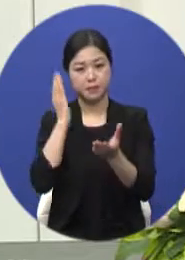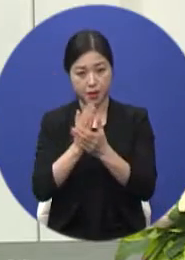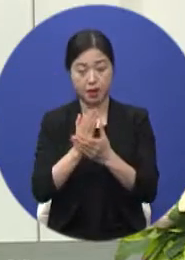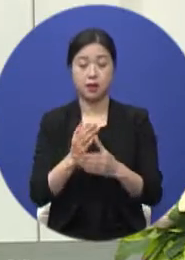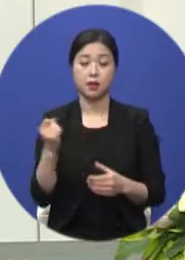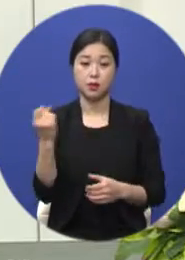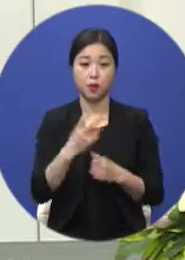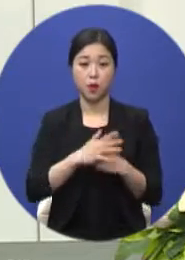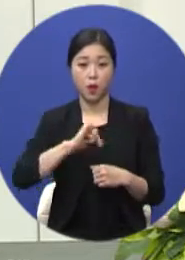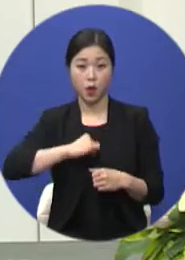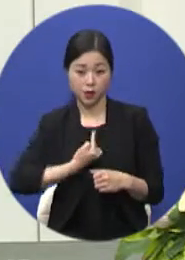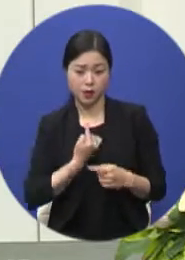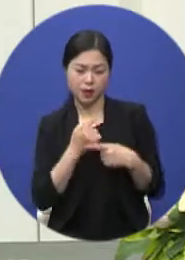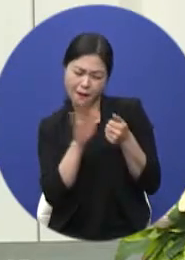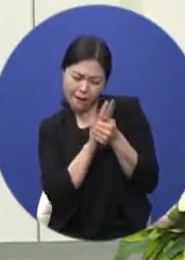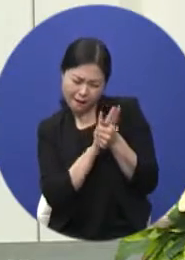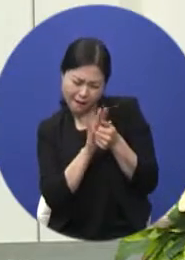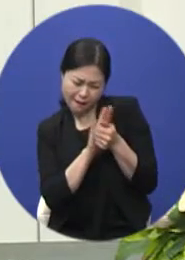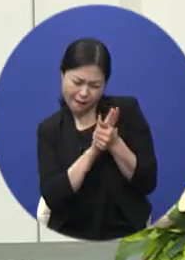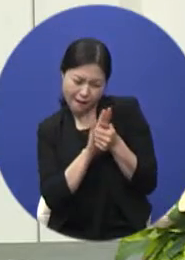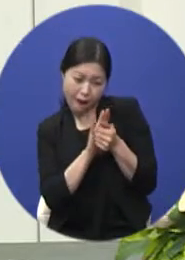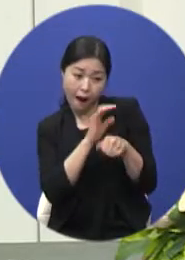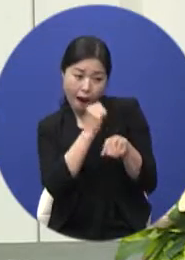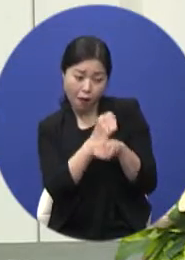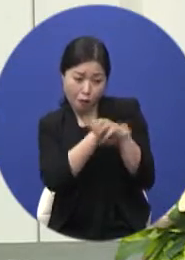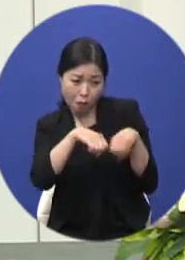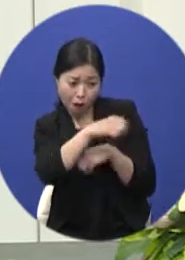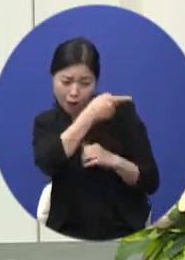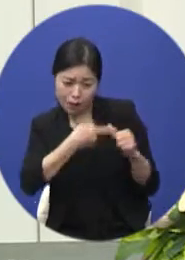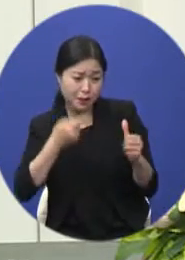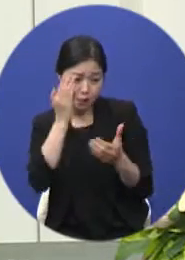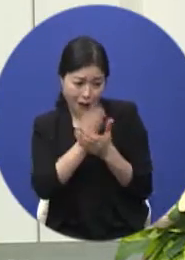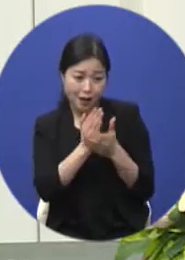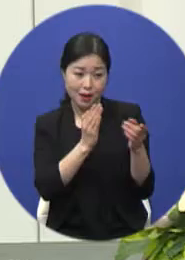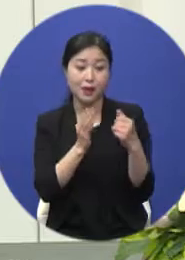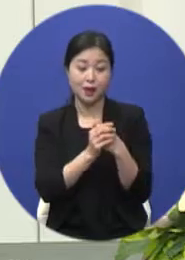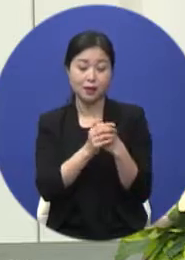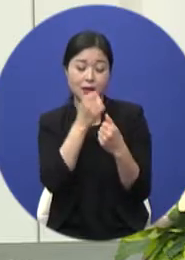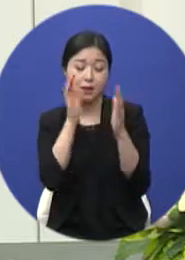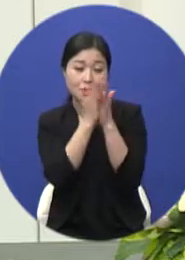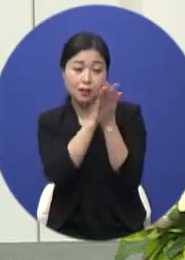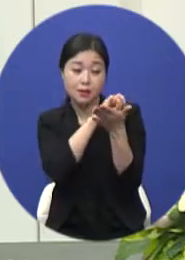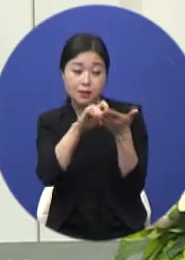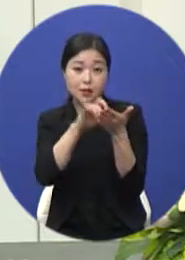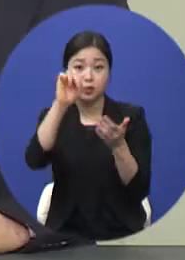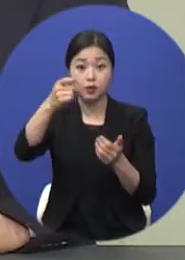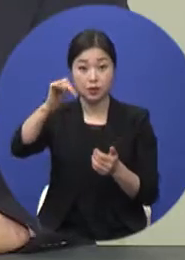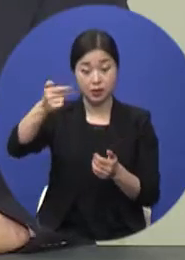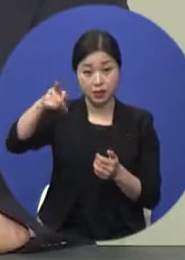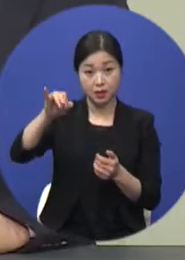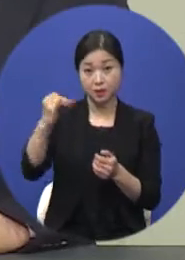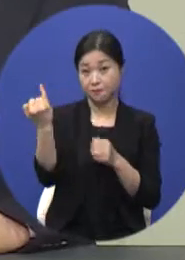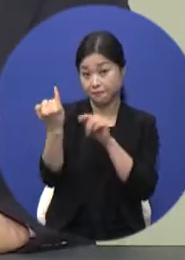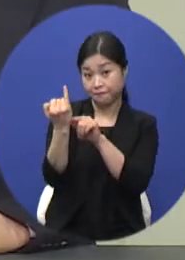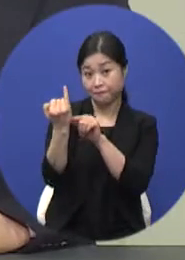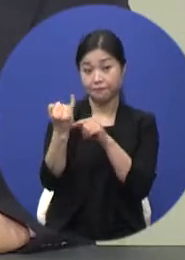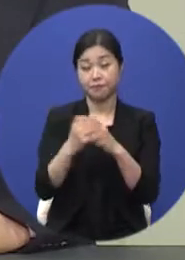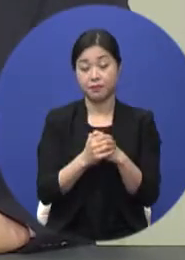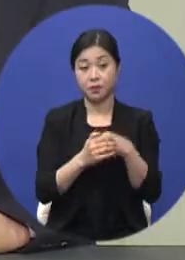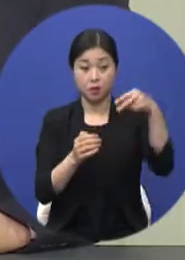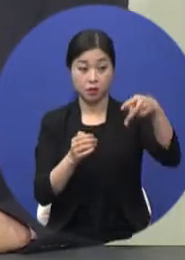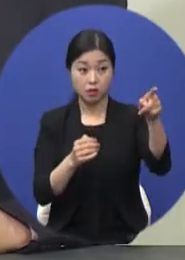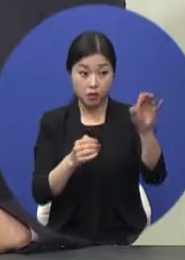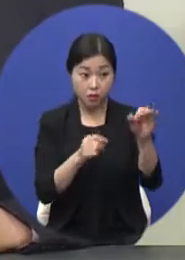그리고 혼자 잘해주고 상처받지 마라. 예, 그 저자인 우리 유은정 원장님도 나와 계신데 우리 성 원장님도 책